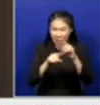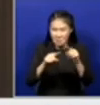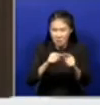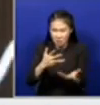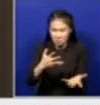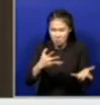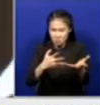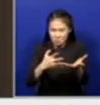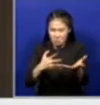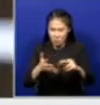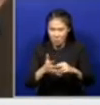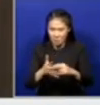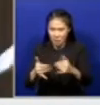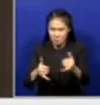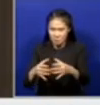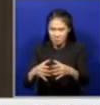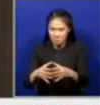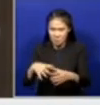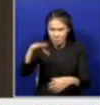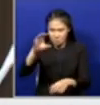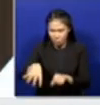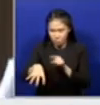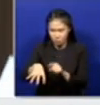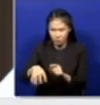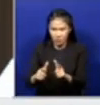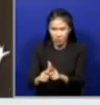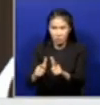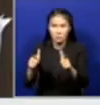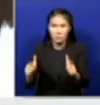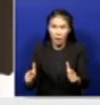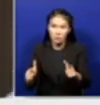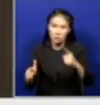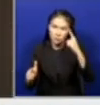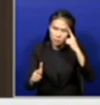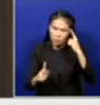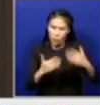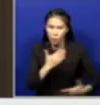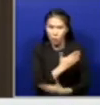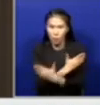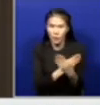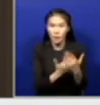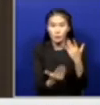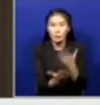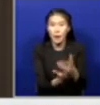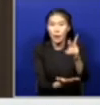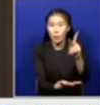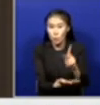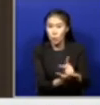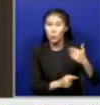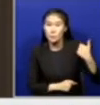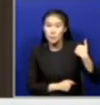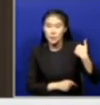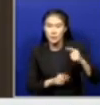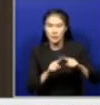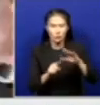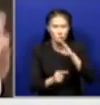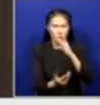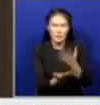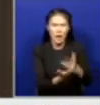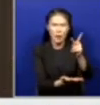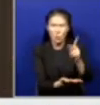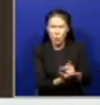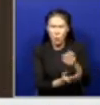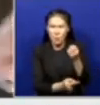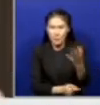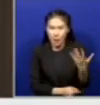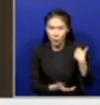ฮะที่ระดับโตๆเนี่ยนะอาจจะได้มีโอกาสได้กู้เงินมากแต่เมื่อกู้เงินมากมาแล้วก็อาจจะไปปล่อยให้